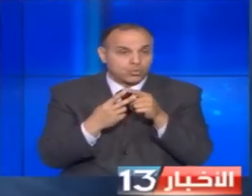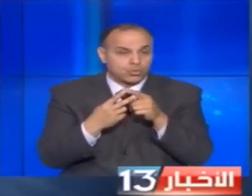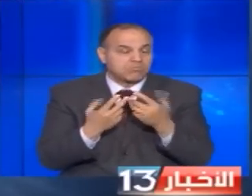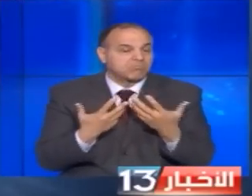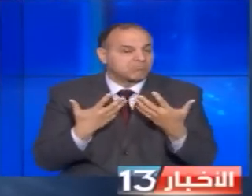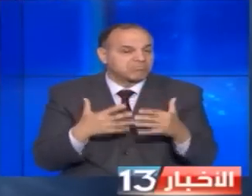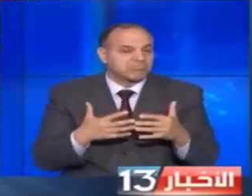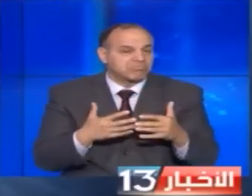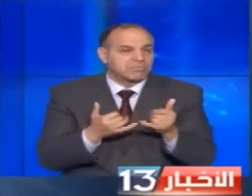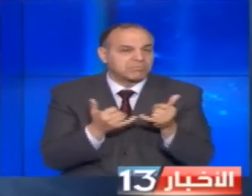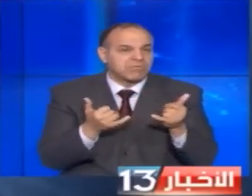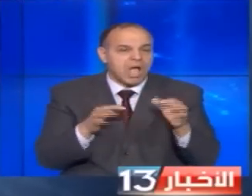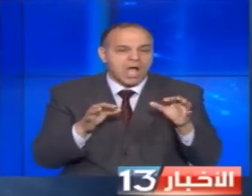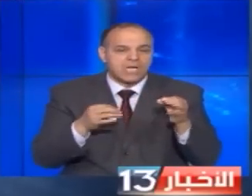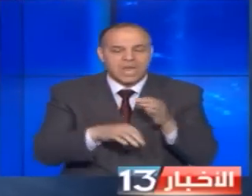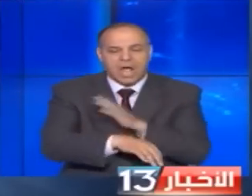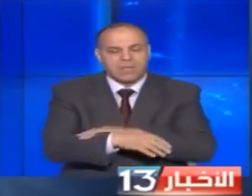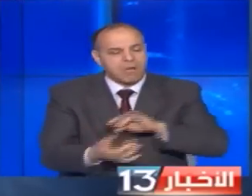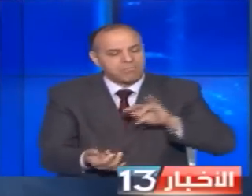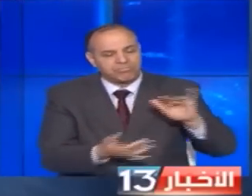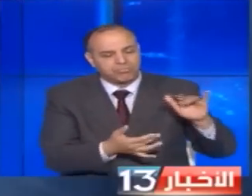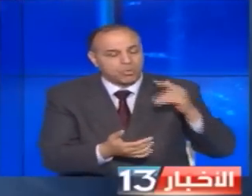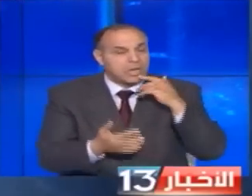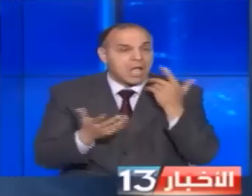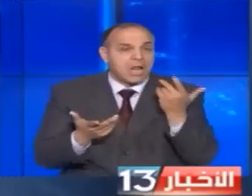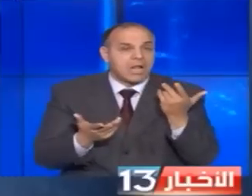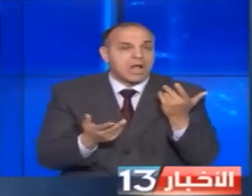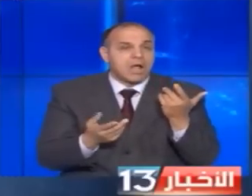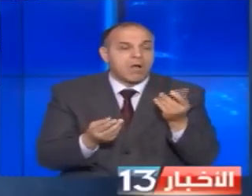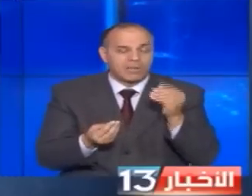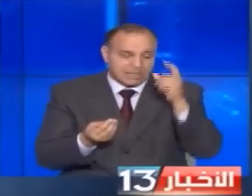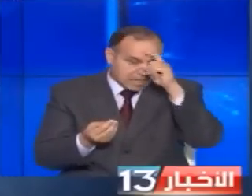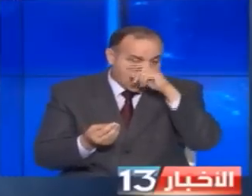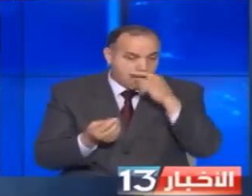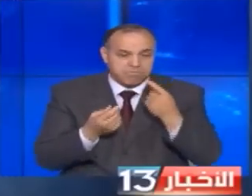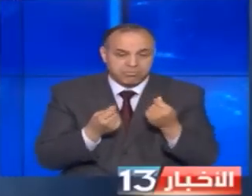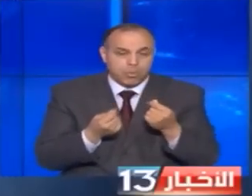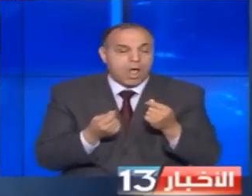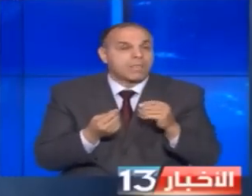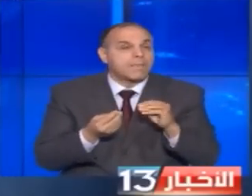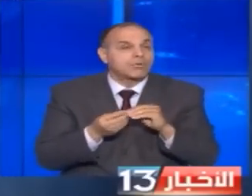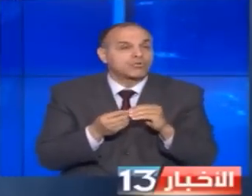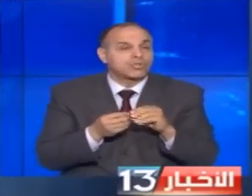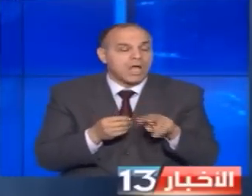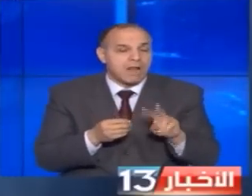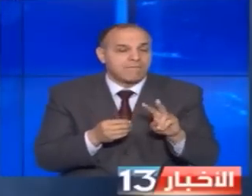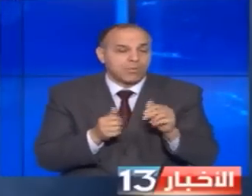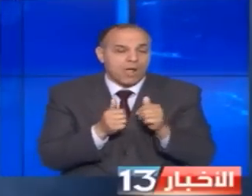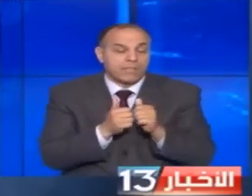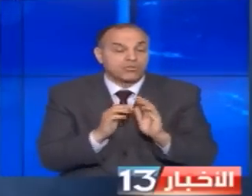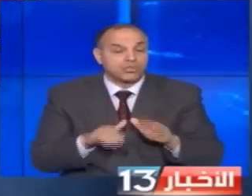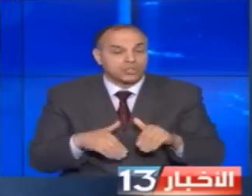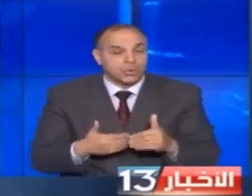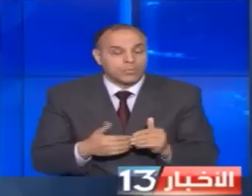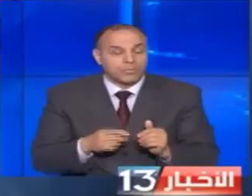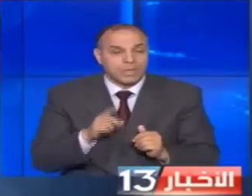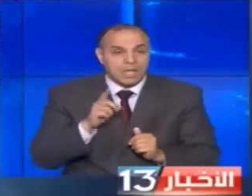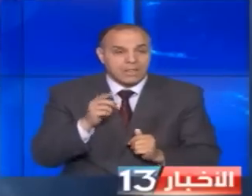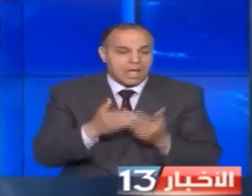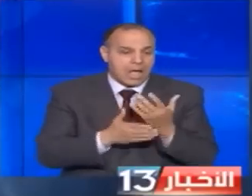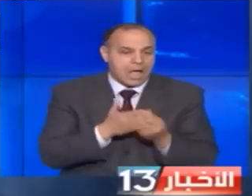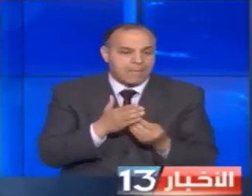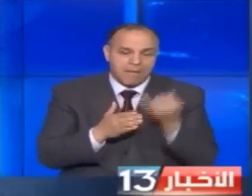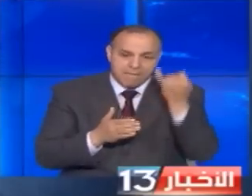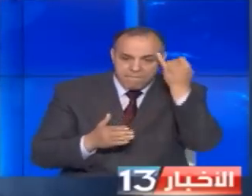الى تسريع العشرات من الاعوام بالنظر الى تراكم الصعوبات التي تواجهها منذ الفين واحد عشر وغياب ايه